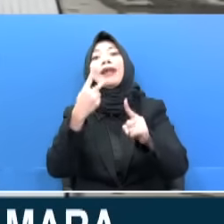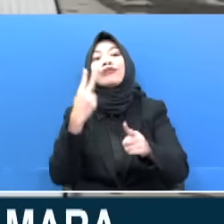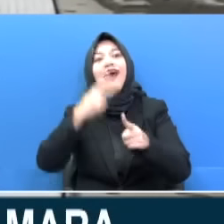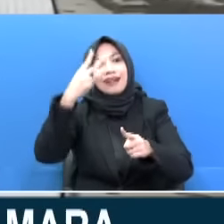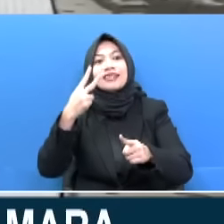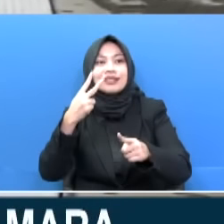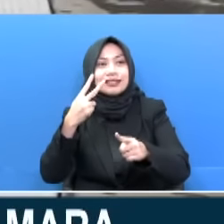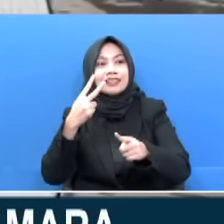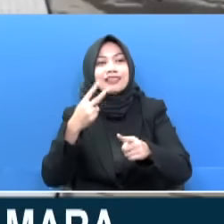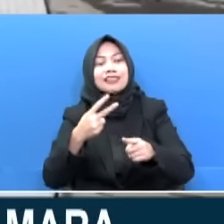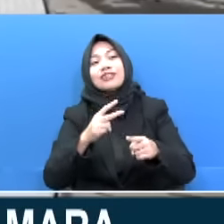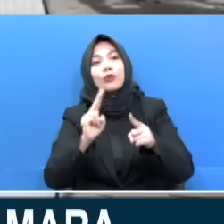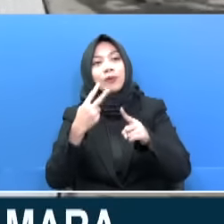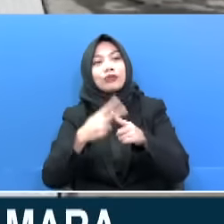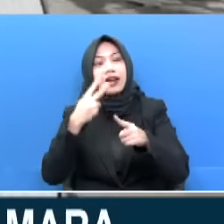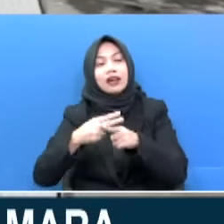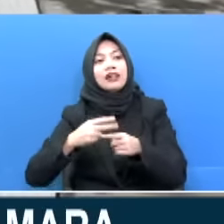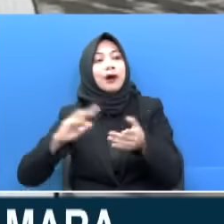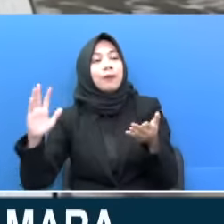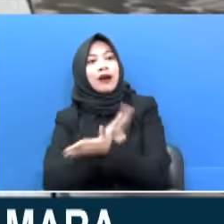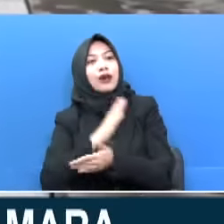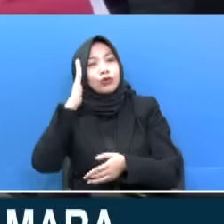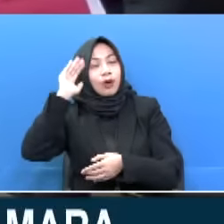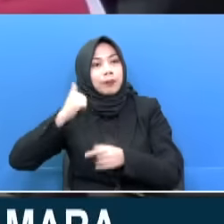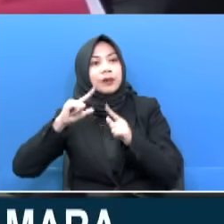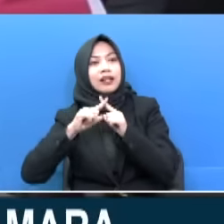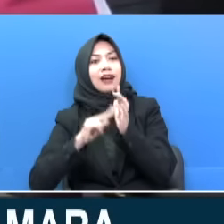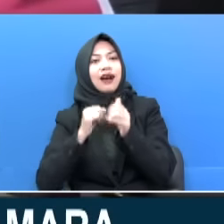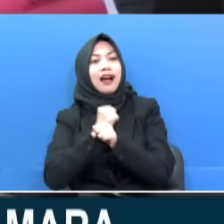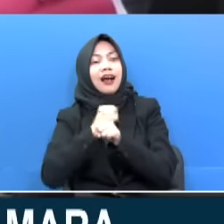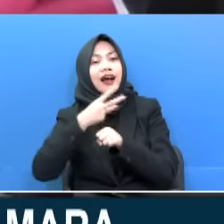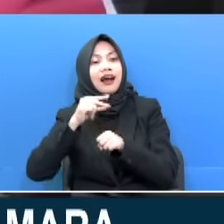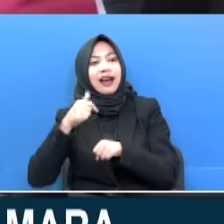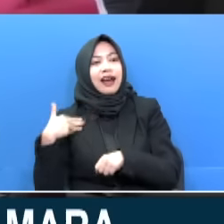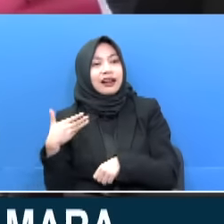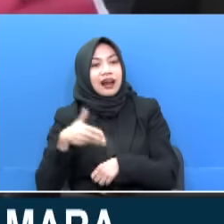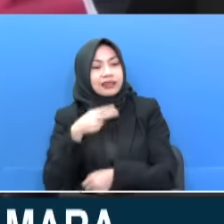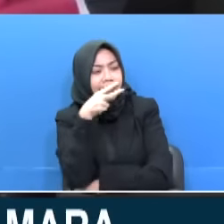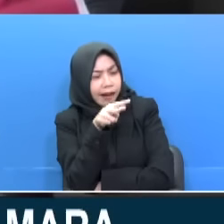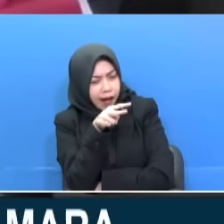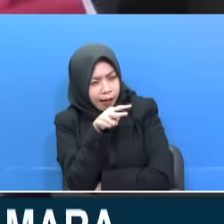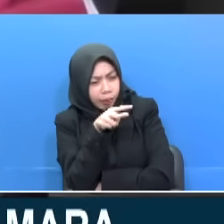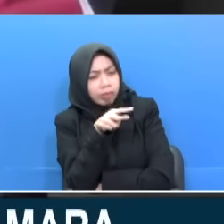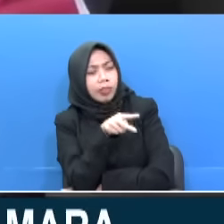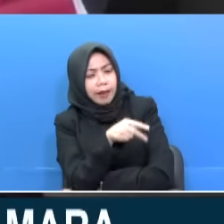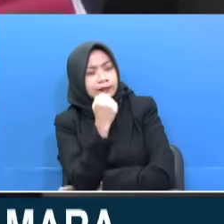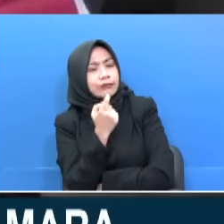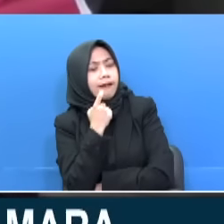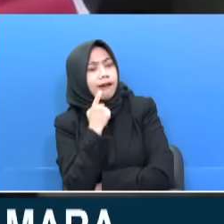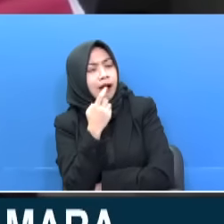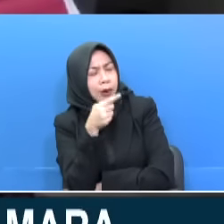dan sekaligus mantan suami Tamara Angger Dimas yang turut menyaksikan rekonstruksi menilai apa yang dilakukan tersangka